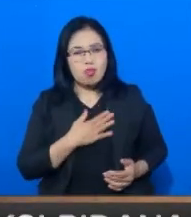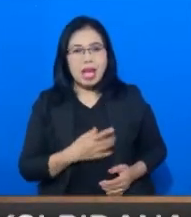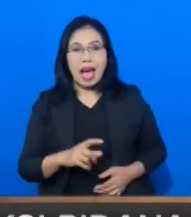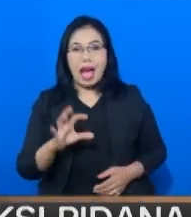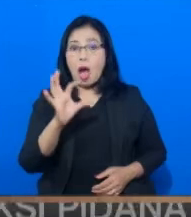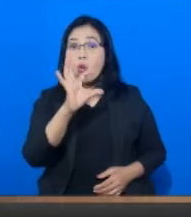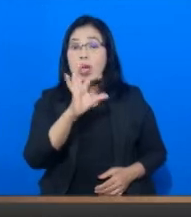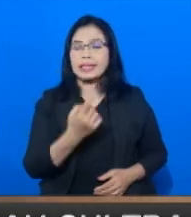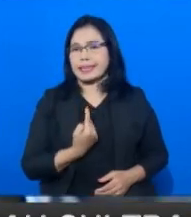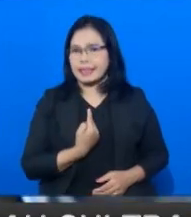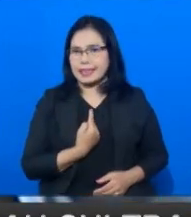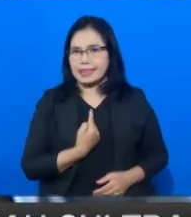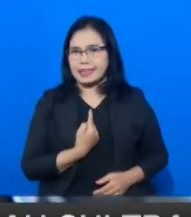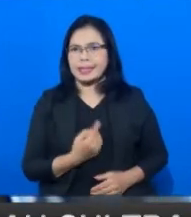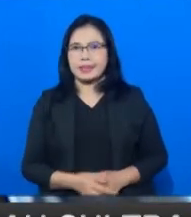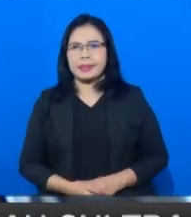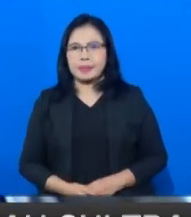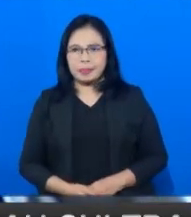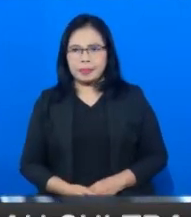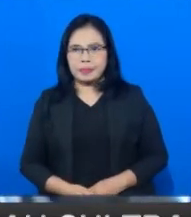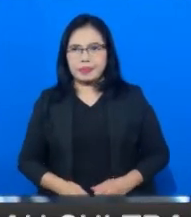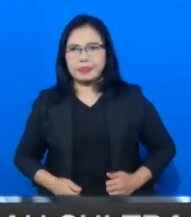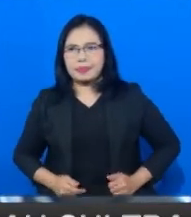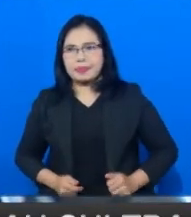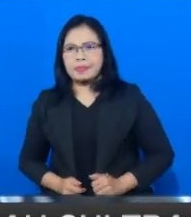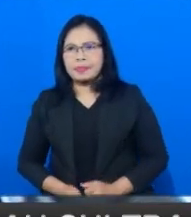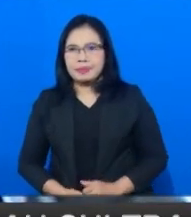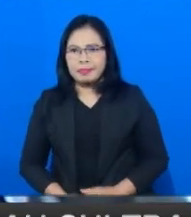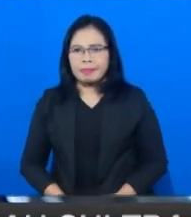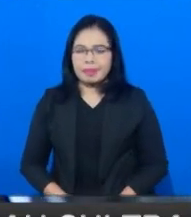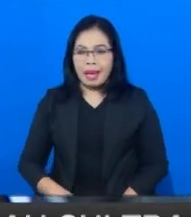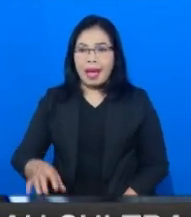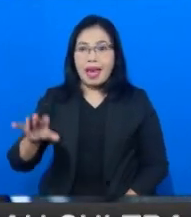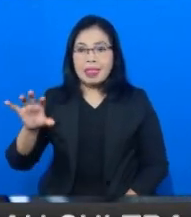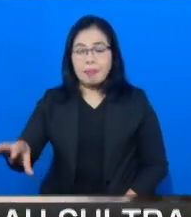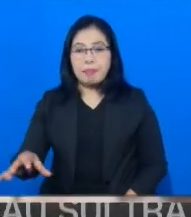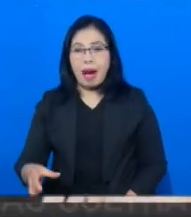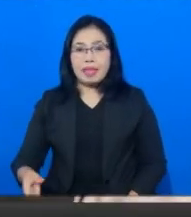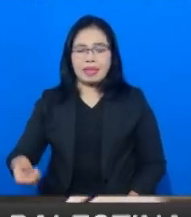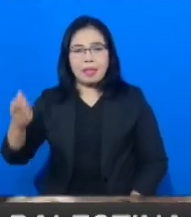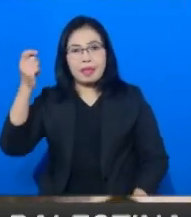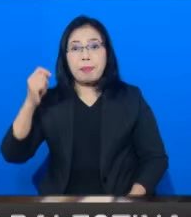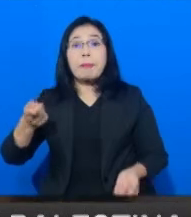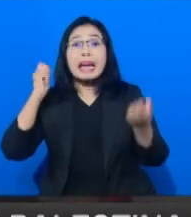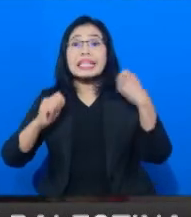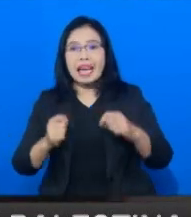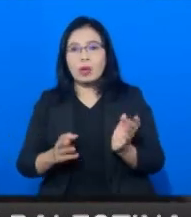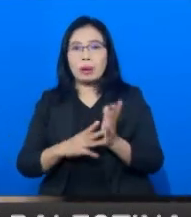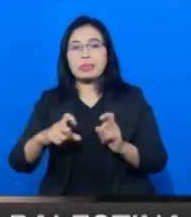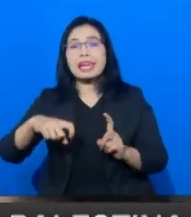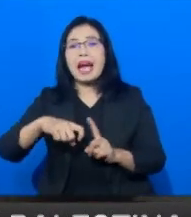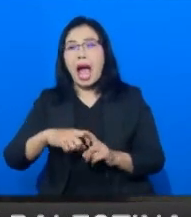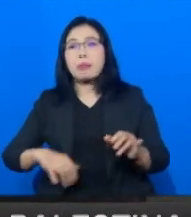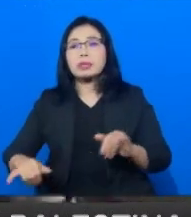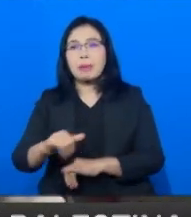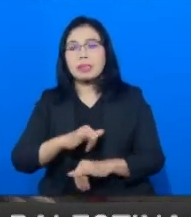Persoalan MCK dan juga tempat pemandian bersama menjadi dilema bagi kaum miskin di kota Jakarta. Pendatang yang indekos atau kontrak